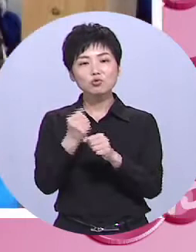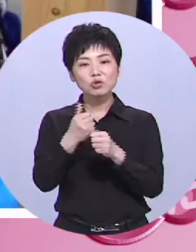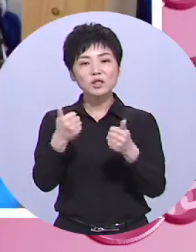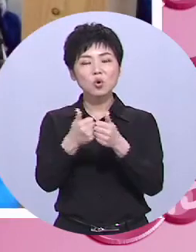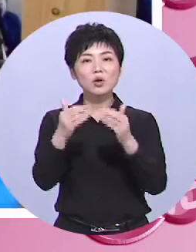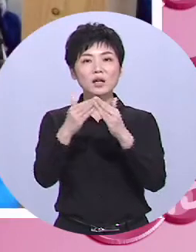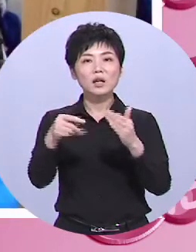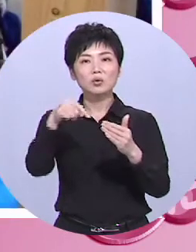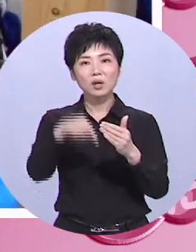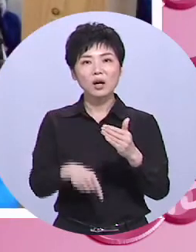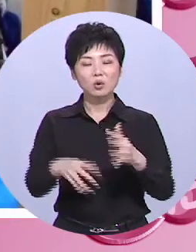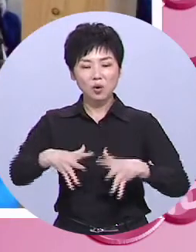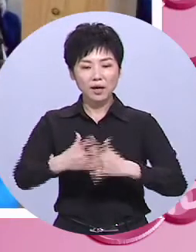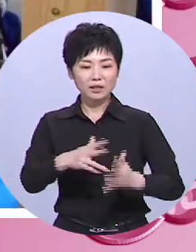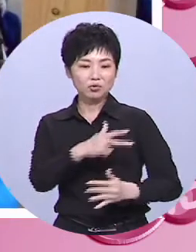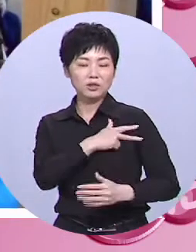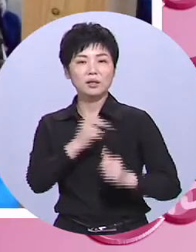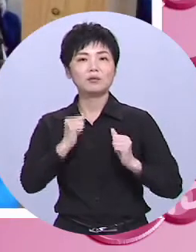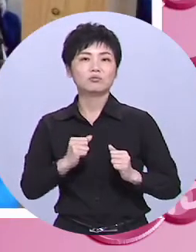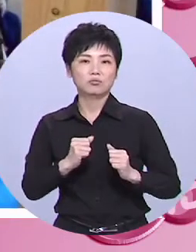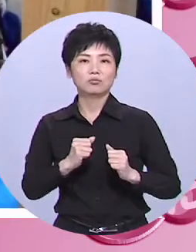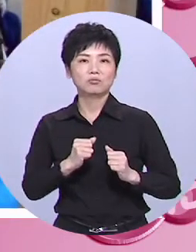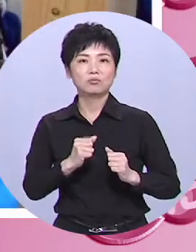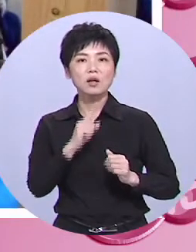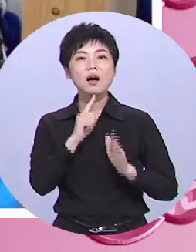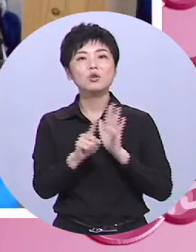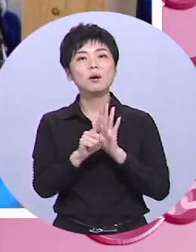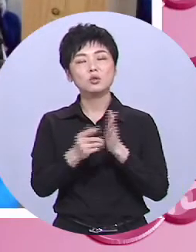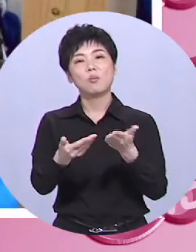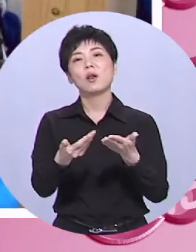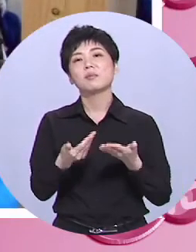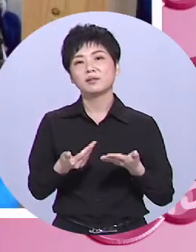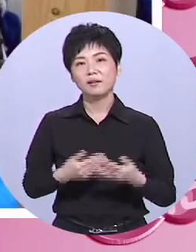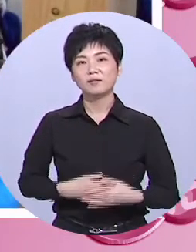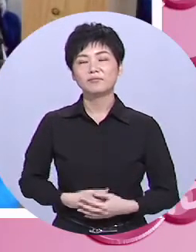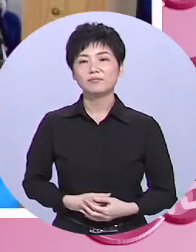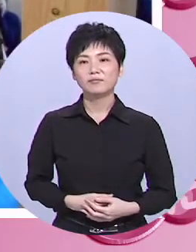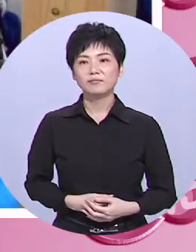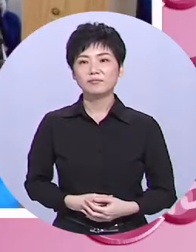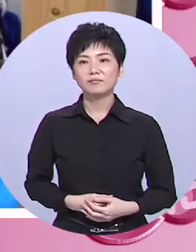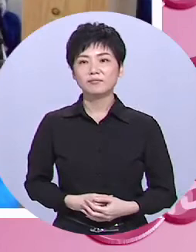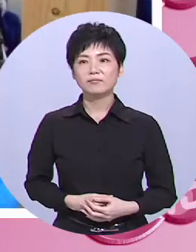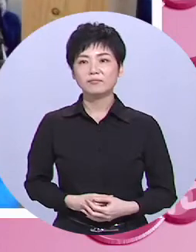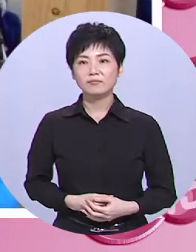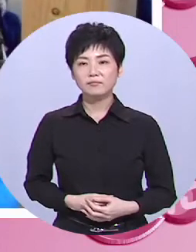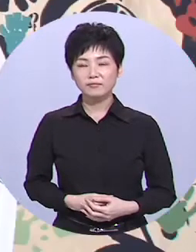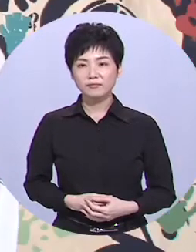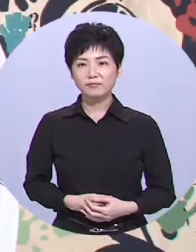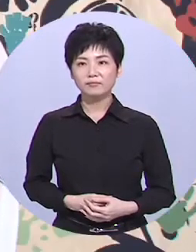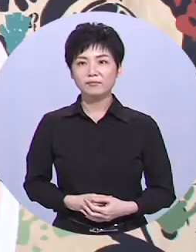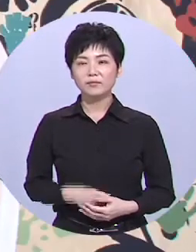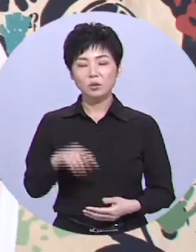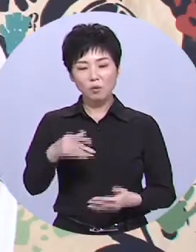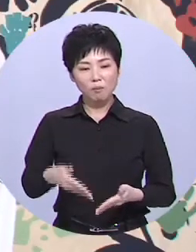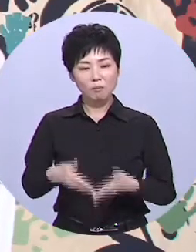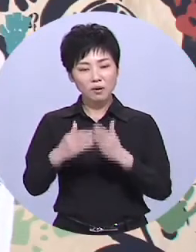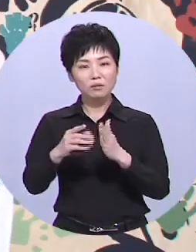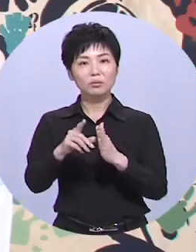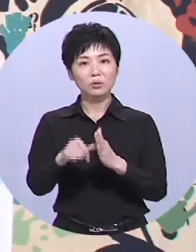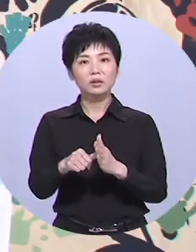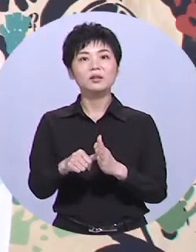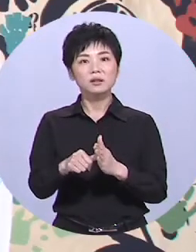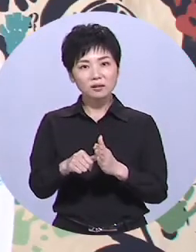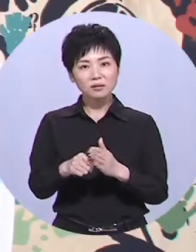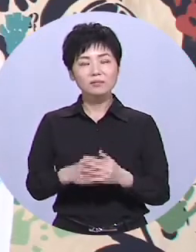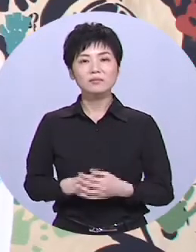には建築士も在籍していて、リフォームのアドバイスもしてくれるんです。 ここを建てるのに、